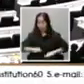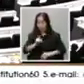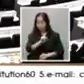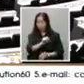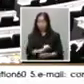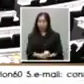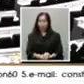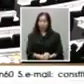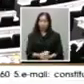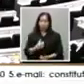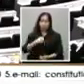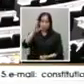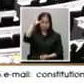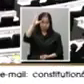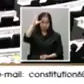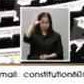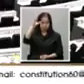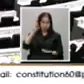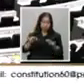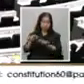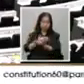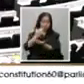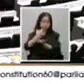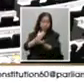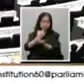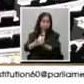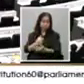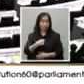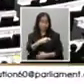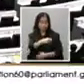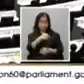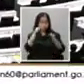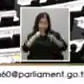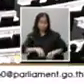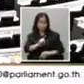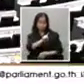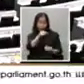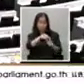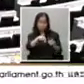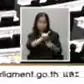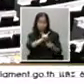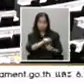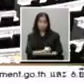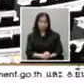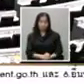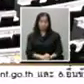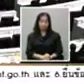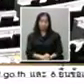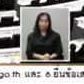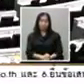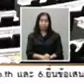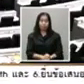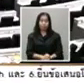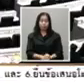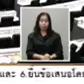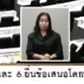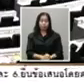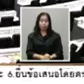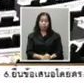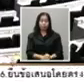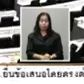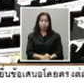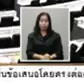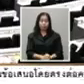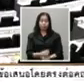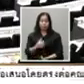ญาตหารือหยุดไว้ก่อนครับ ผมต้องการให้ ท่านเสรีตัดสินใจนะครับท่านจะเอายังไง เรียบร้อยครับท่านนะขออนุญาต